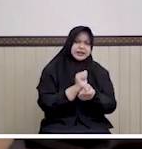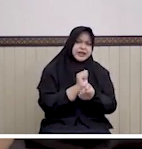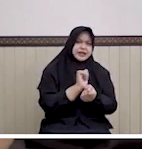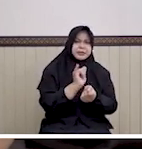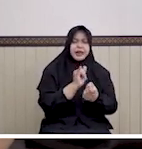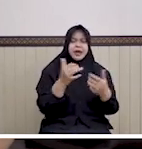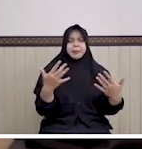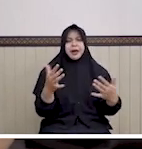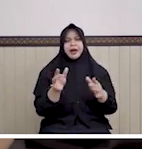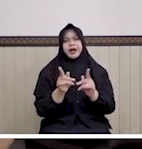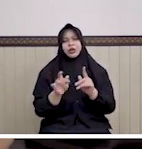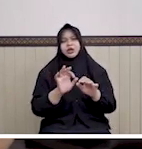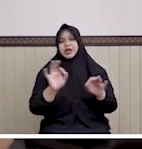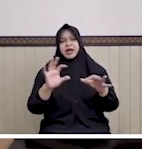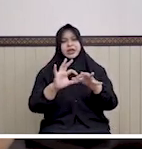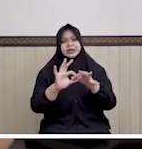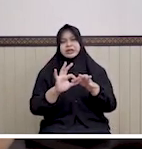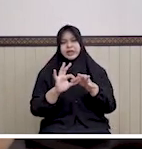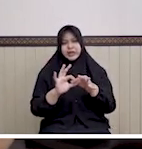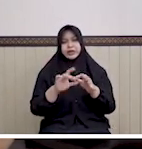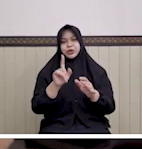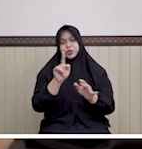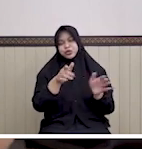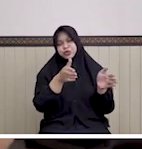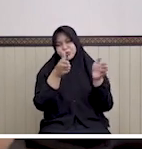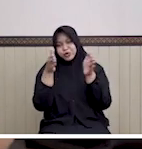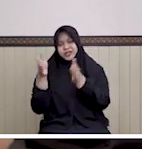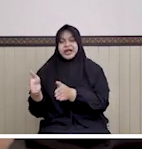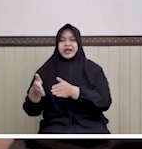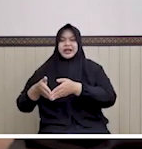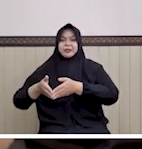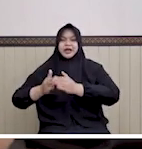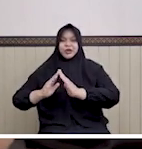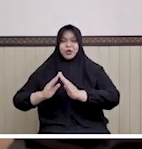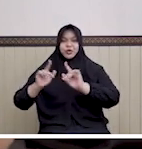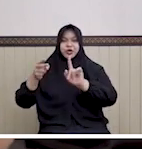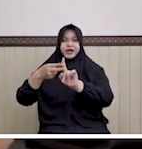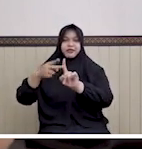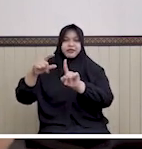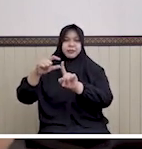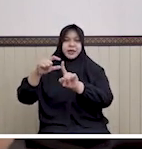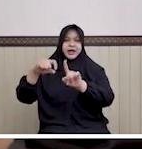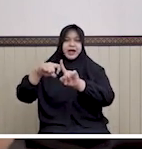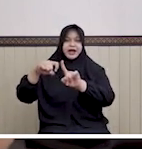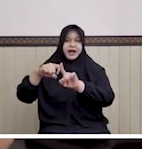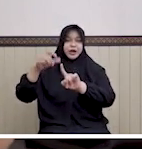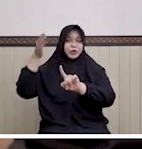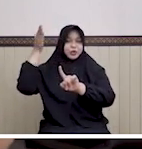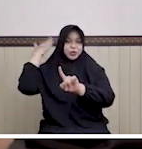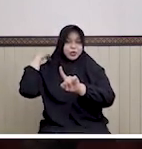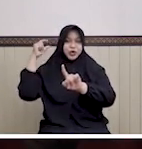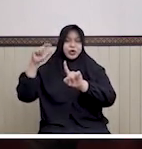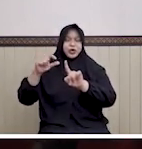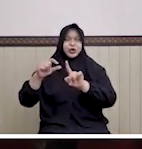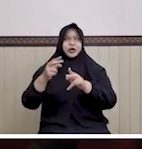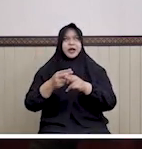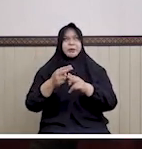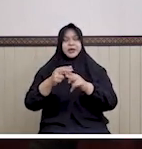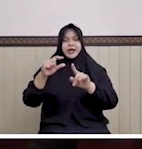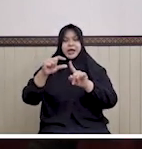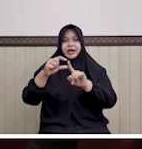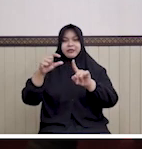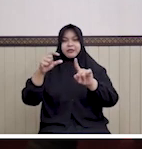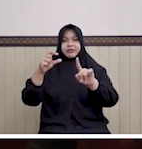punya jejaring maka kemudian dibentuklah eh apa namanya efc-1 itu namanya eppicard babea semuanya